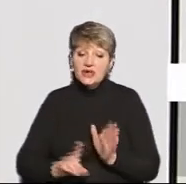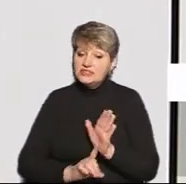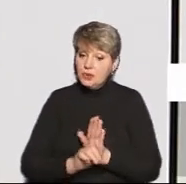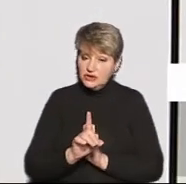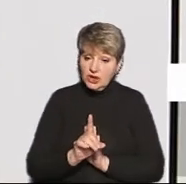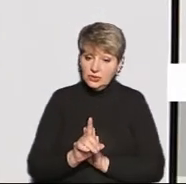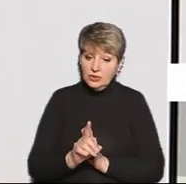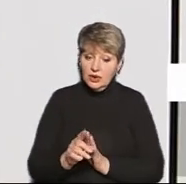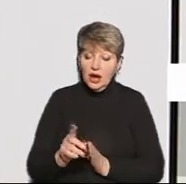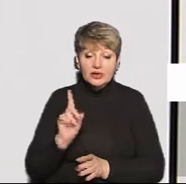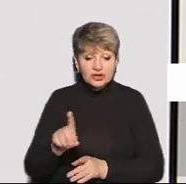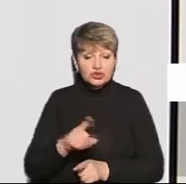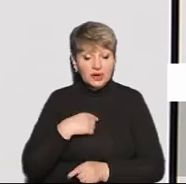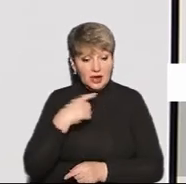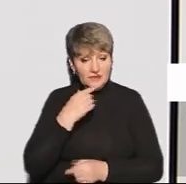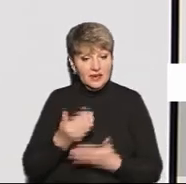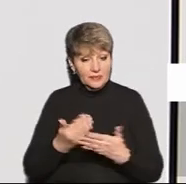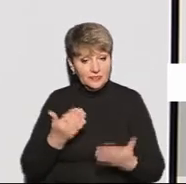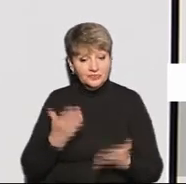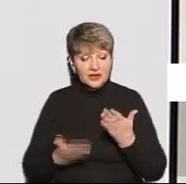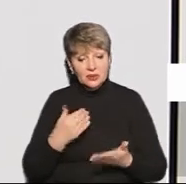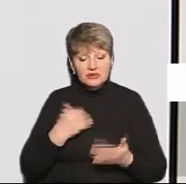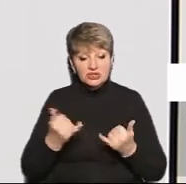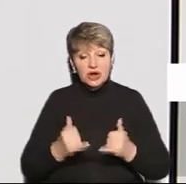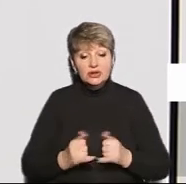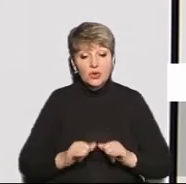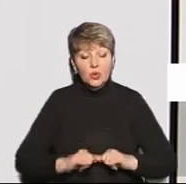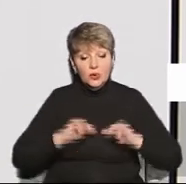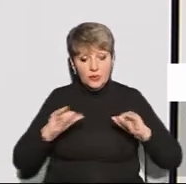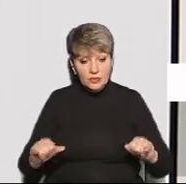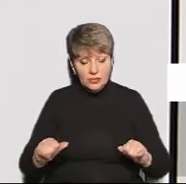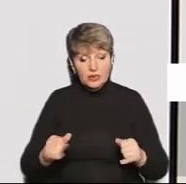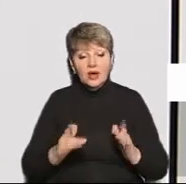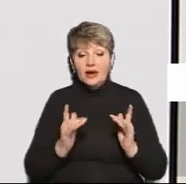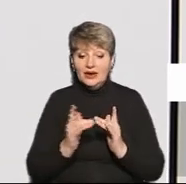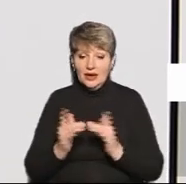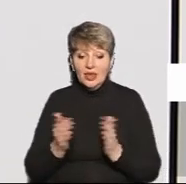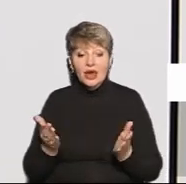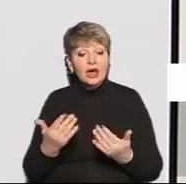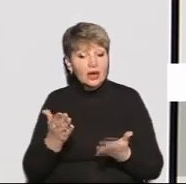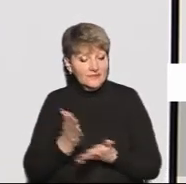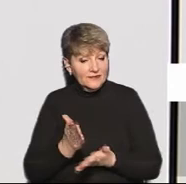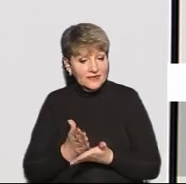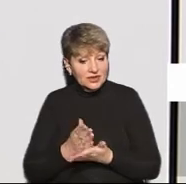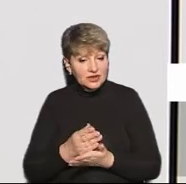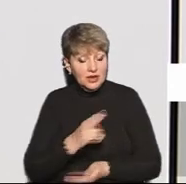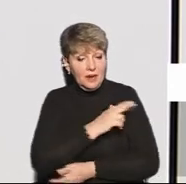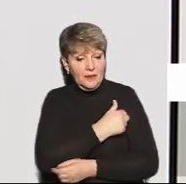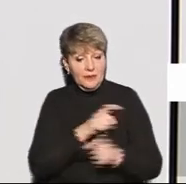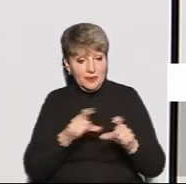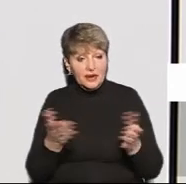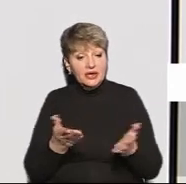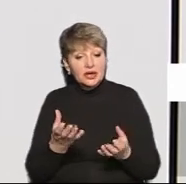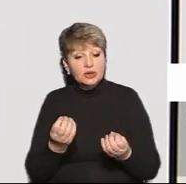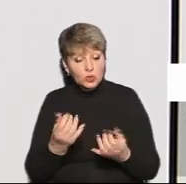спочатку, те, що я казав раніше, якщо ми зараз збільшимо кількість ліжок вже в існуючих лікарнях, які де лікуються хворі